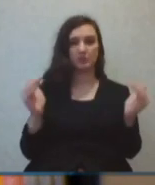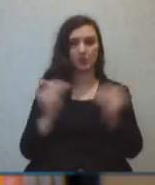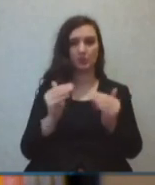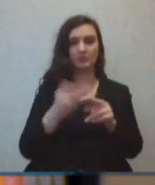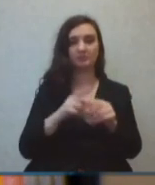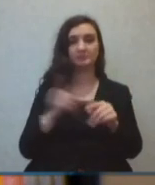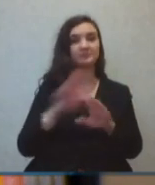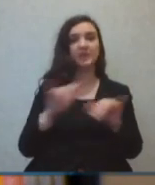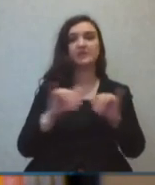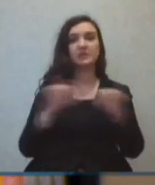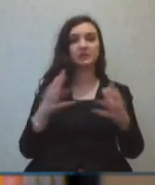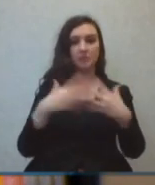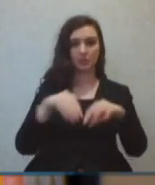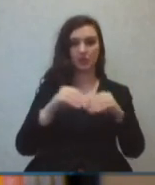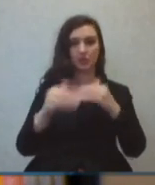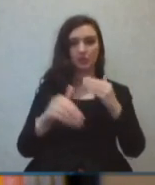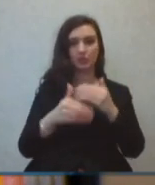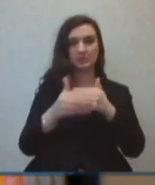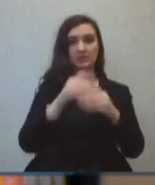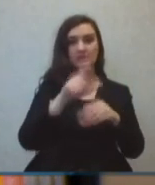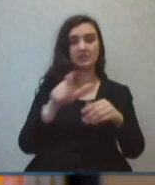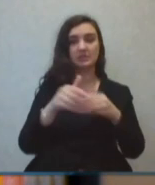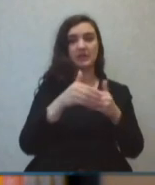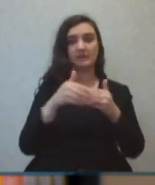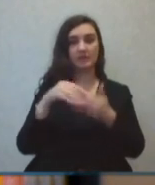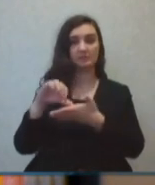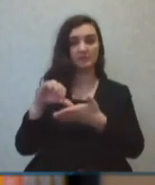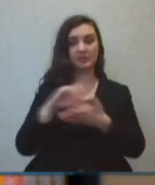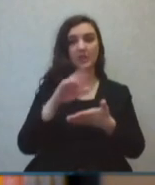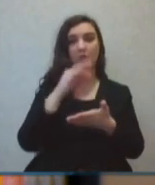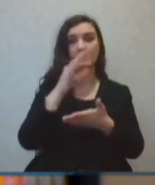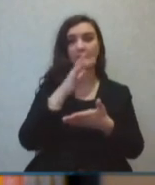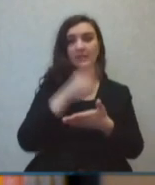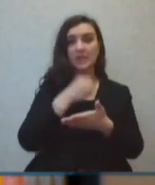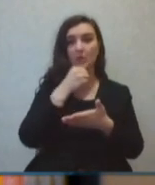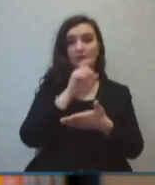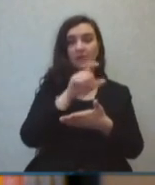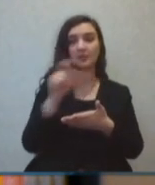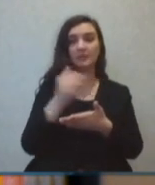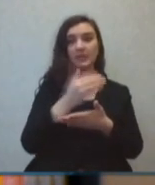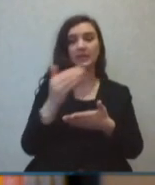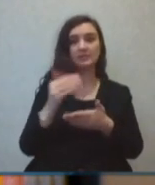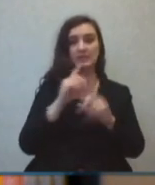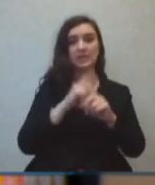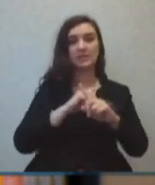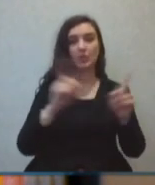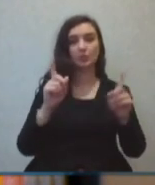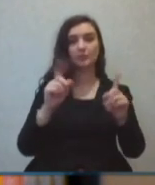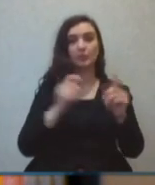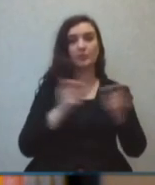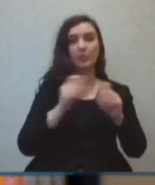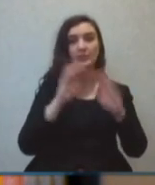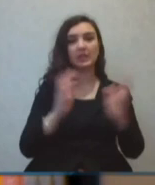არ ვრცელდება ოჯახის უახლოეს წევრებს და გეუბნებიან, რომ ასაკოვან ადამიანებს განსაკუთრებული